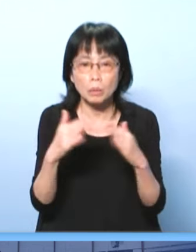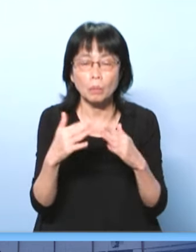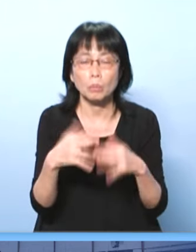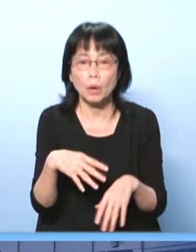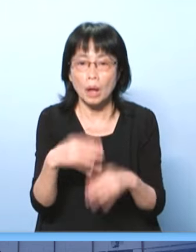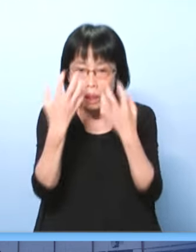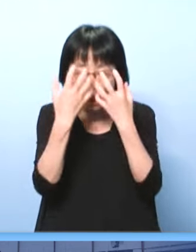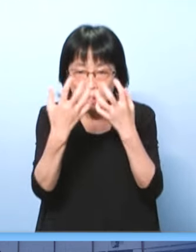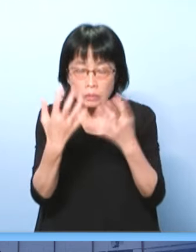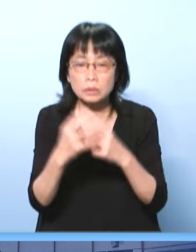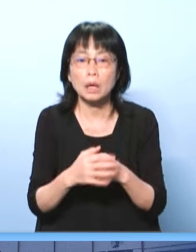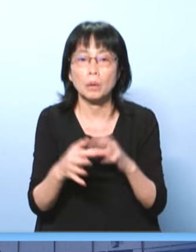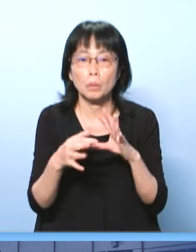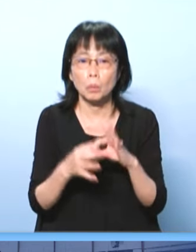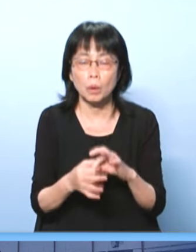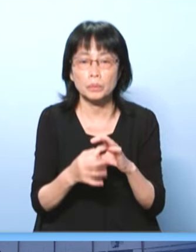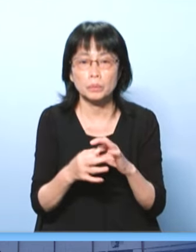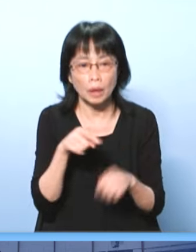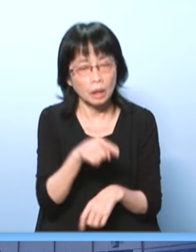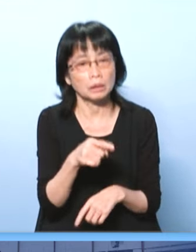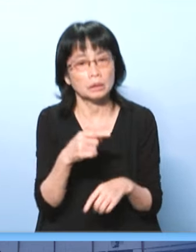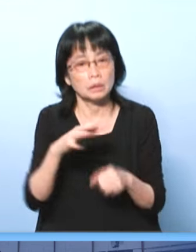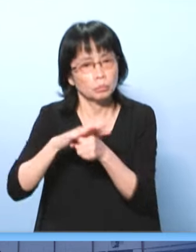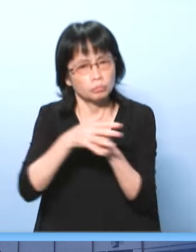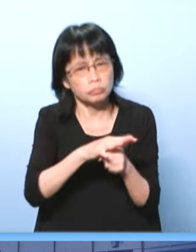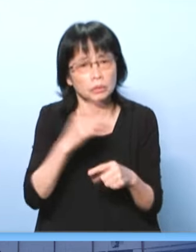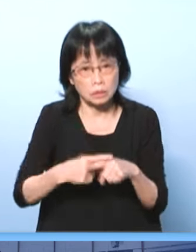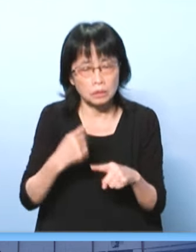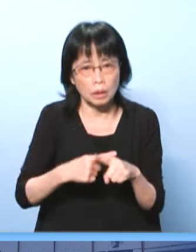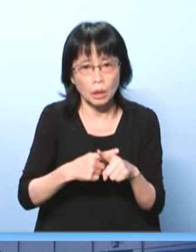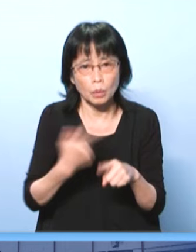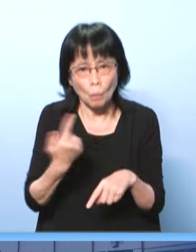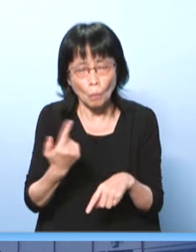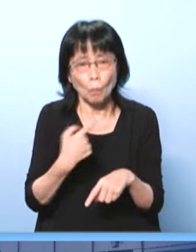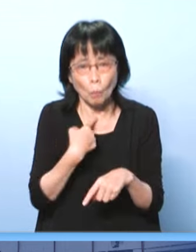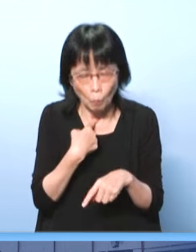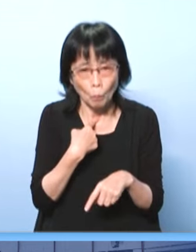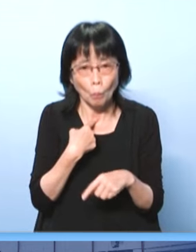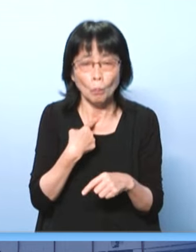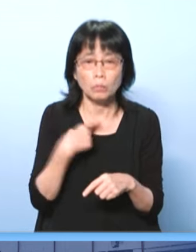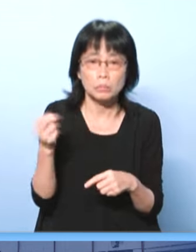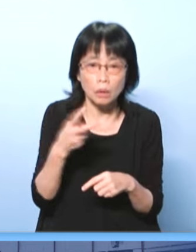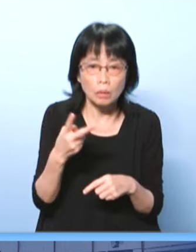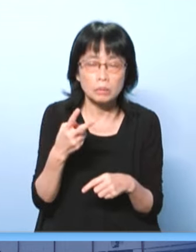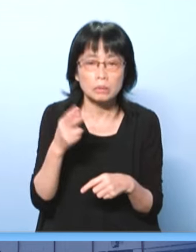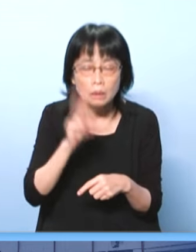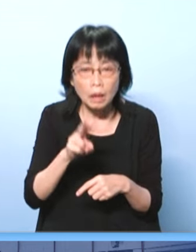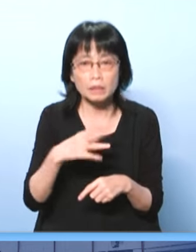境直升機服務嘅市場需求，適時檢討翻相關嘅設施嘅發展。